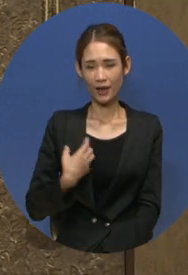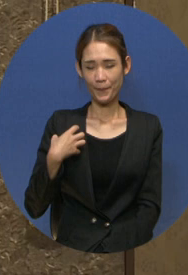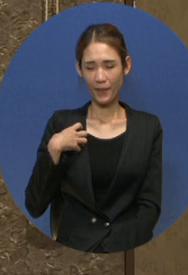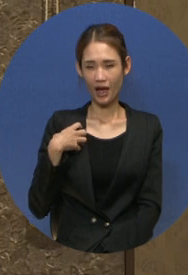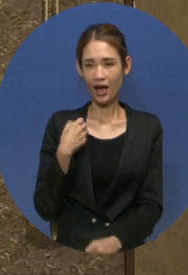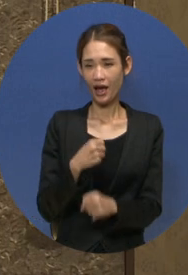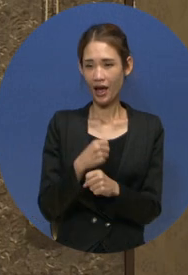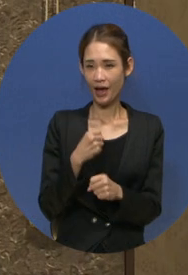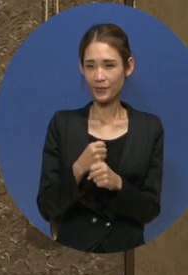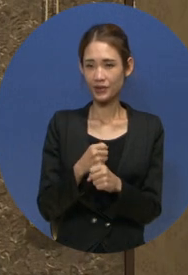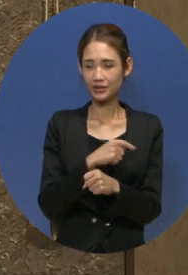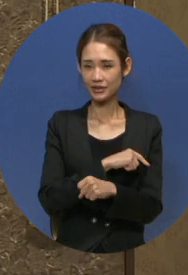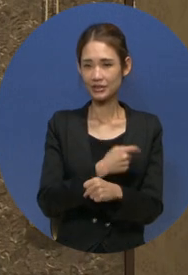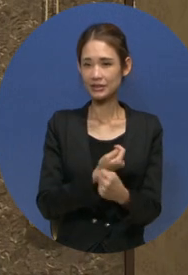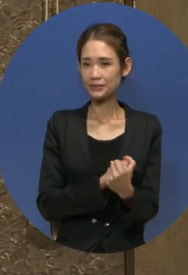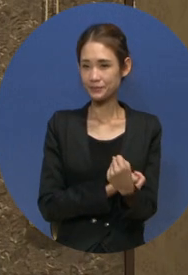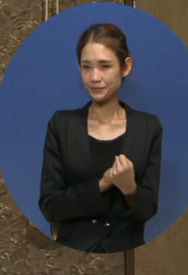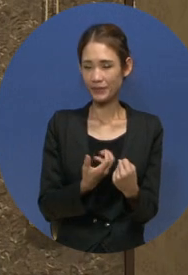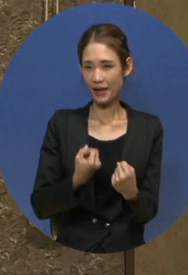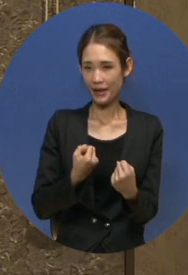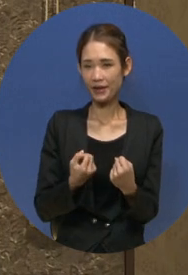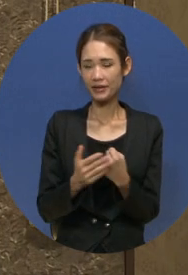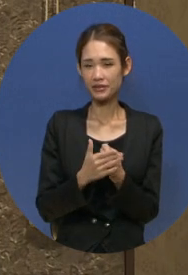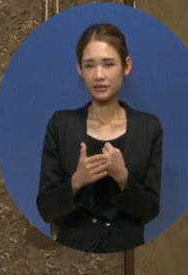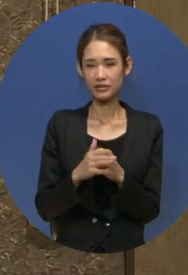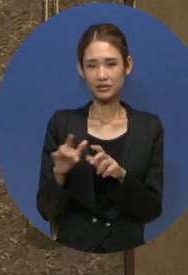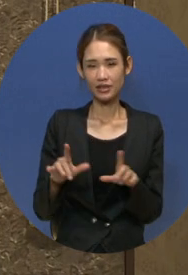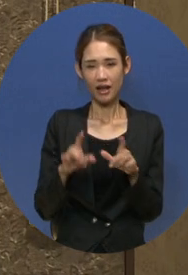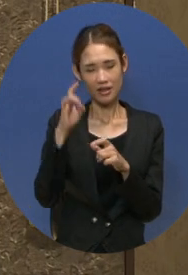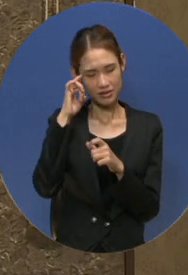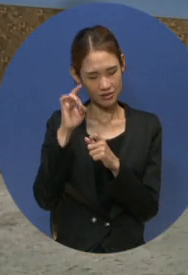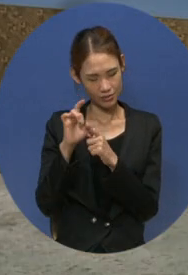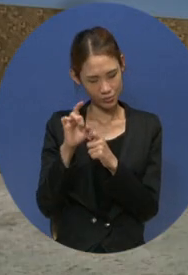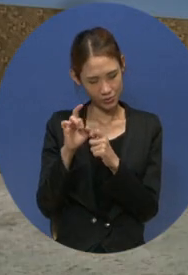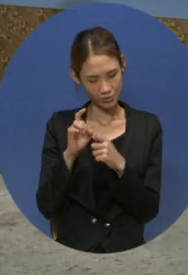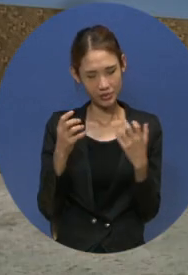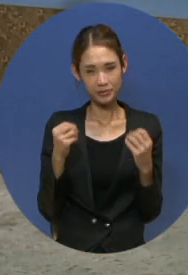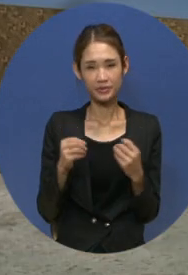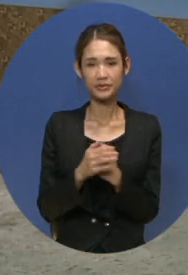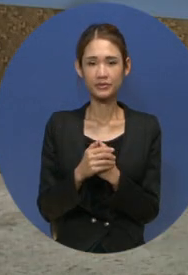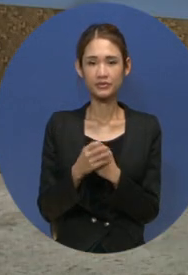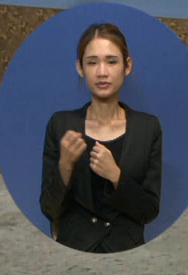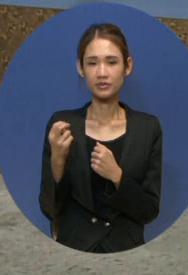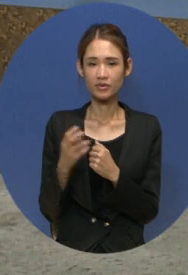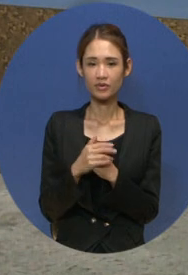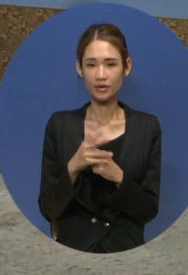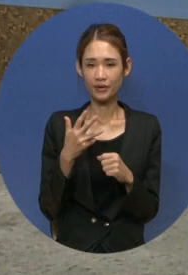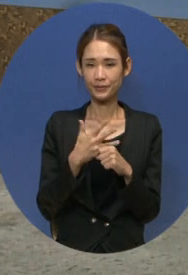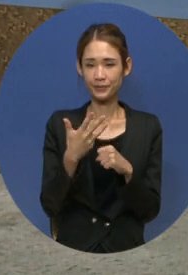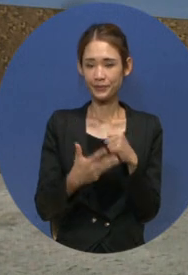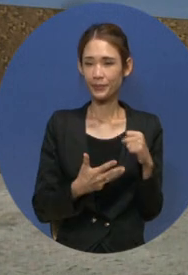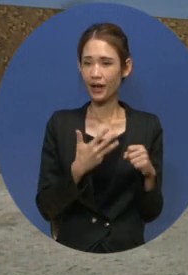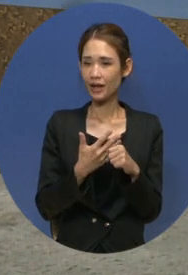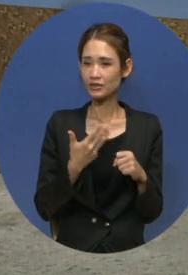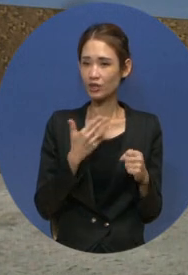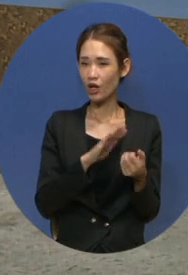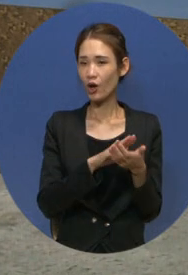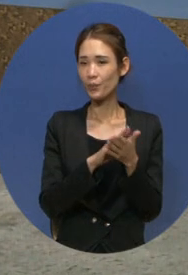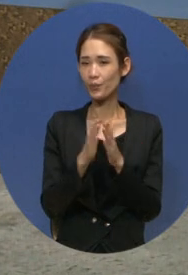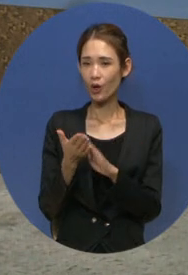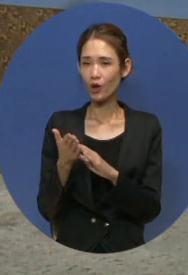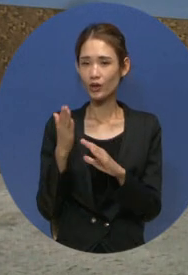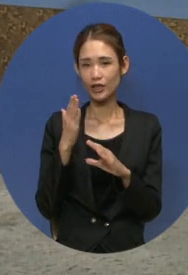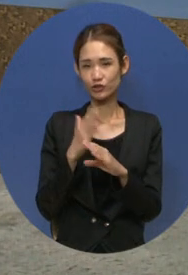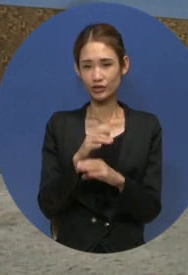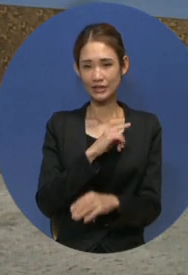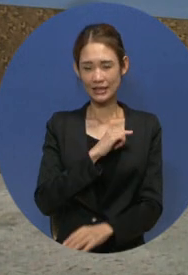찾아가면서 힘을 가지면서 살아갈 수 있을까 그런 고민을 훨씬 더 많이 해요. 그리고 또 이 8년 전과의 변화 중에 가장